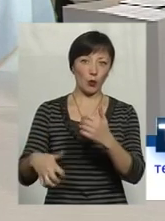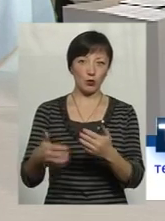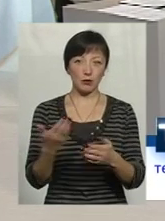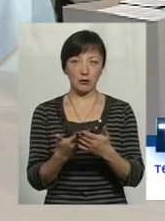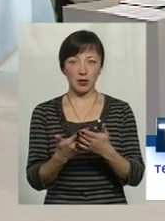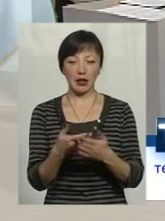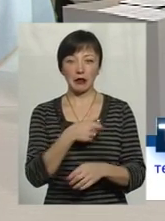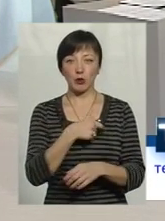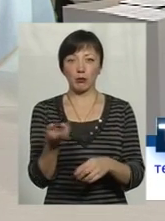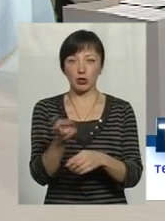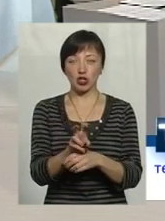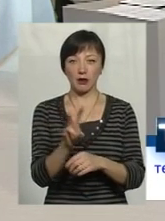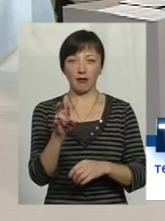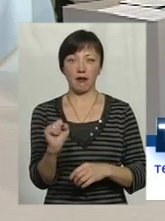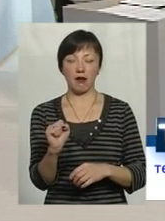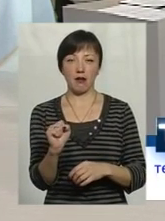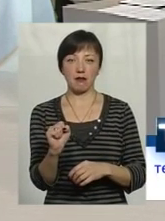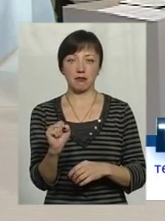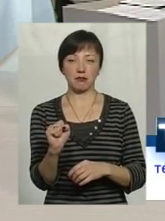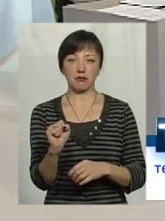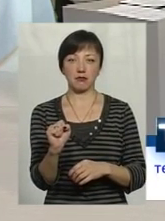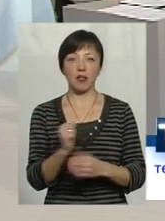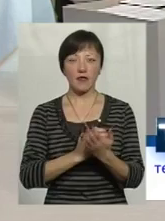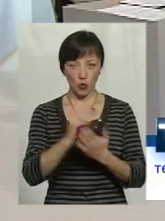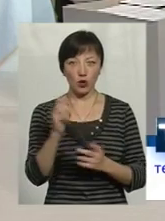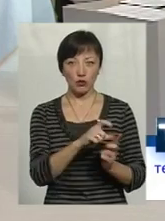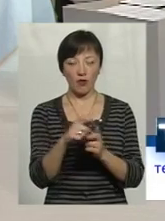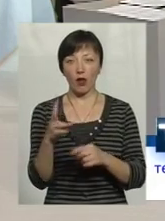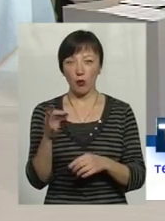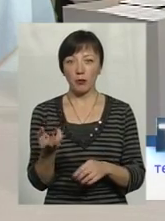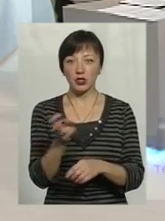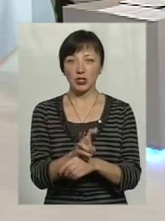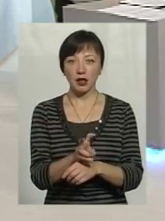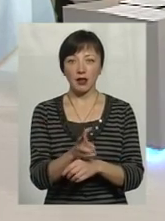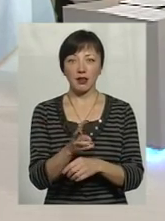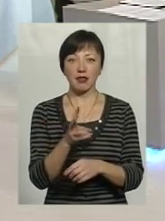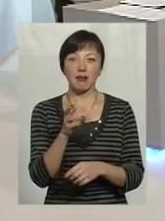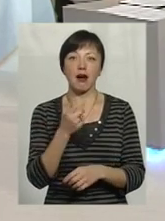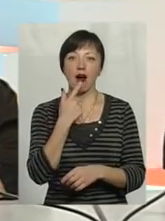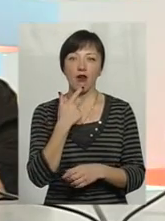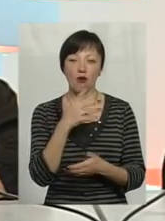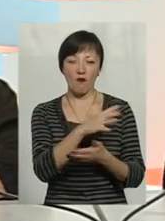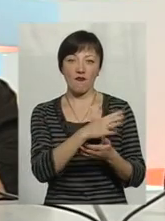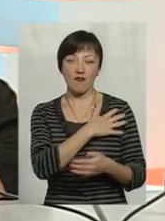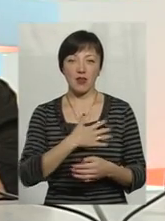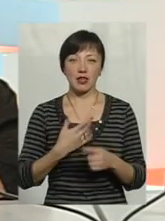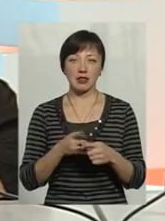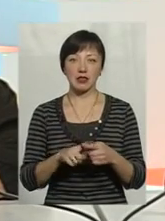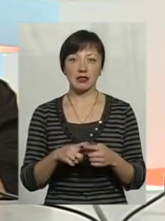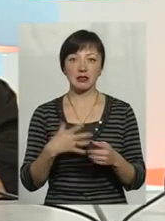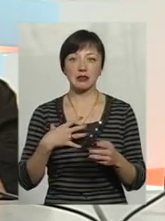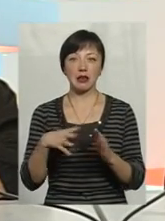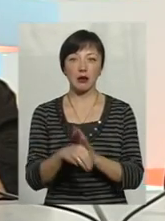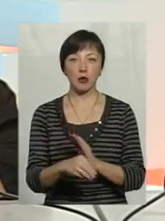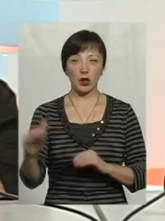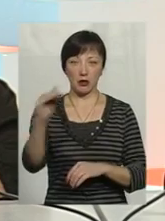прийшли на, по суті, ну, це високі слова, але це вони прийшли на крові цих тих загиблої тої Небесної